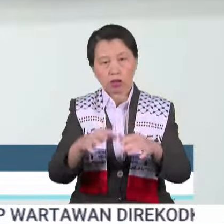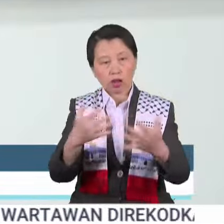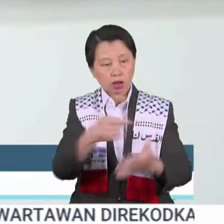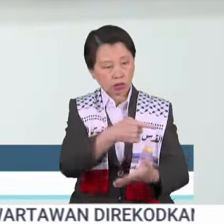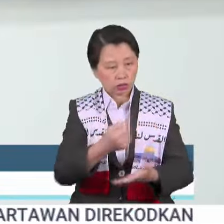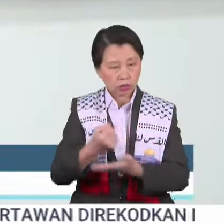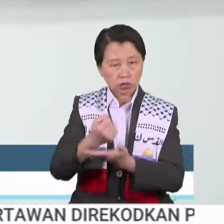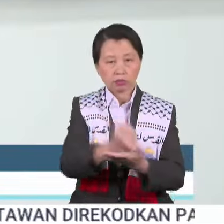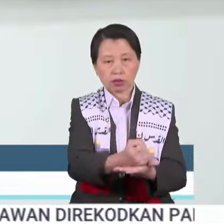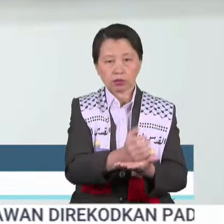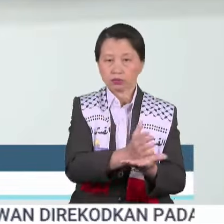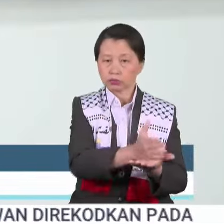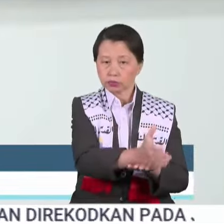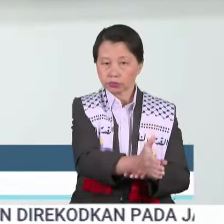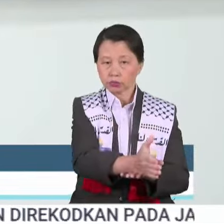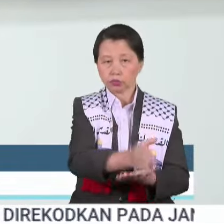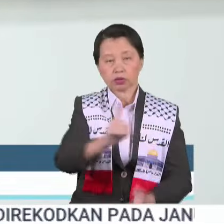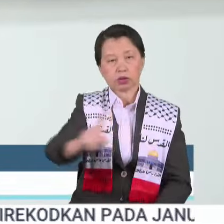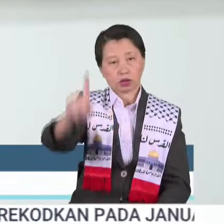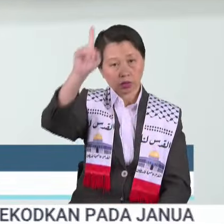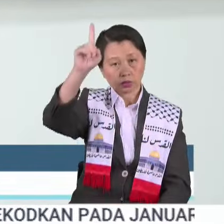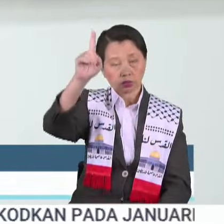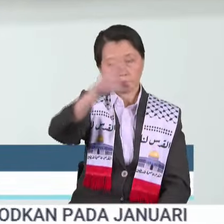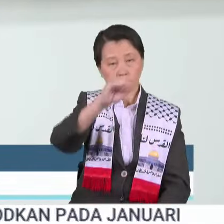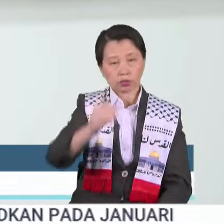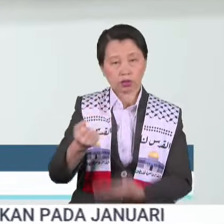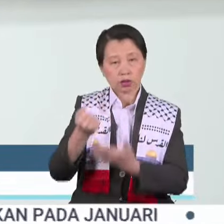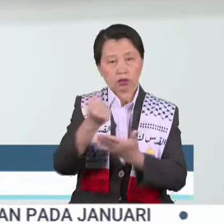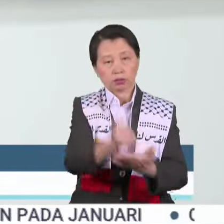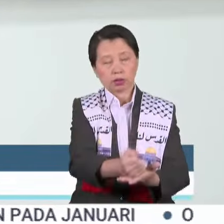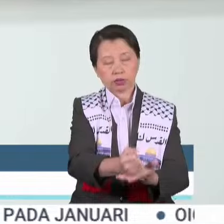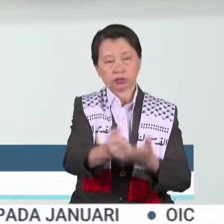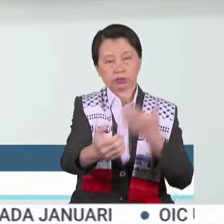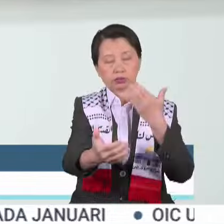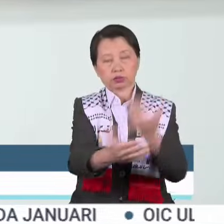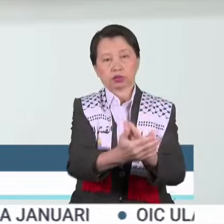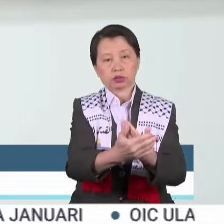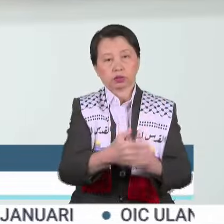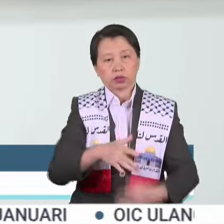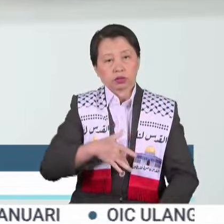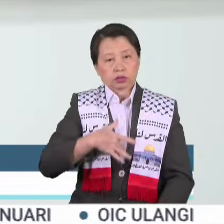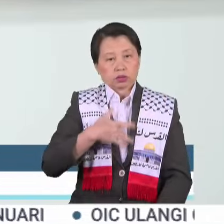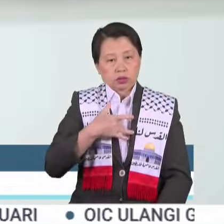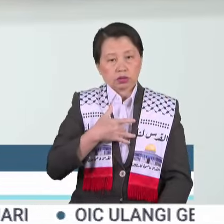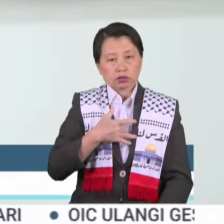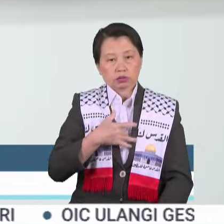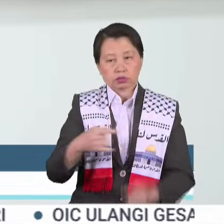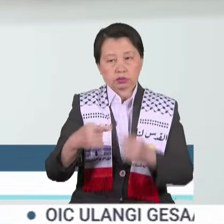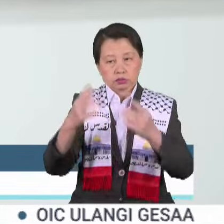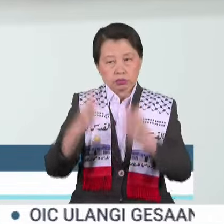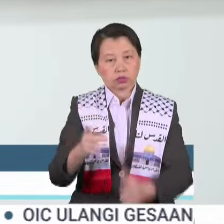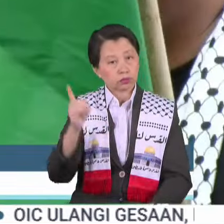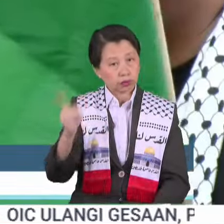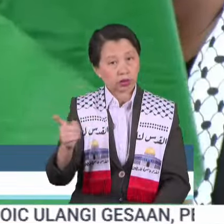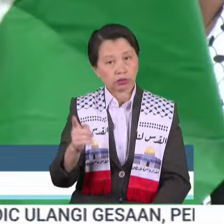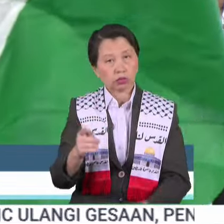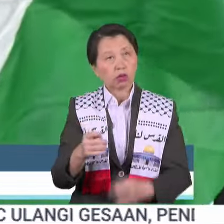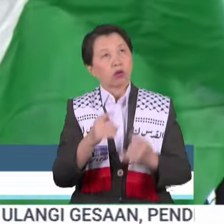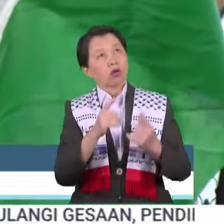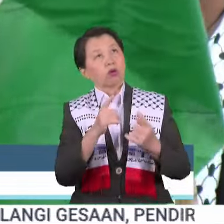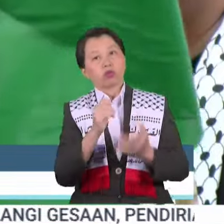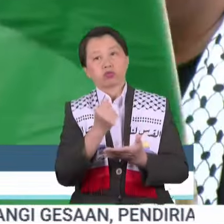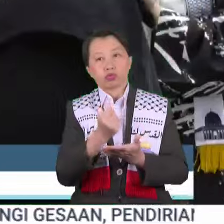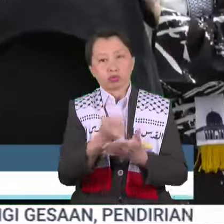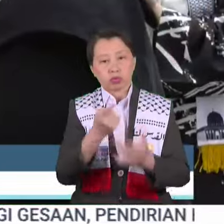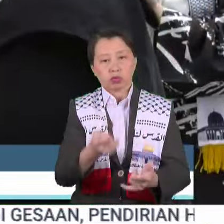dibantu secara terus oleh Allah, dan bantuan itu sampai dirasai juga oleh musuh-musuh yang berada di sana. Kita